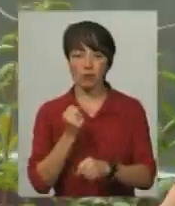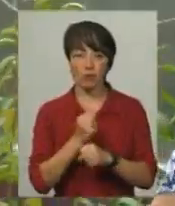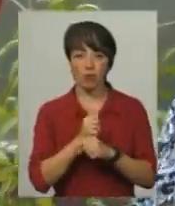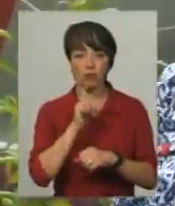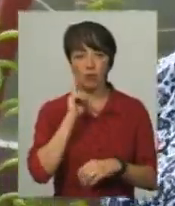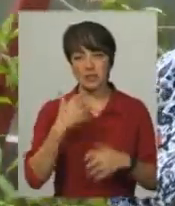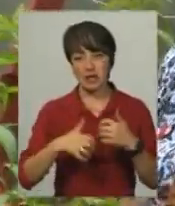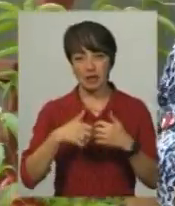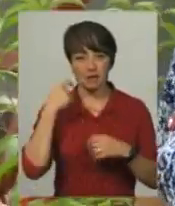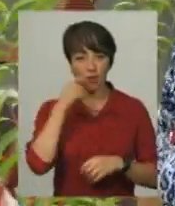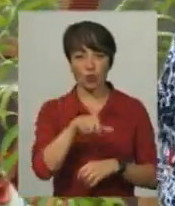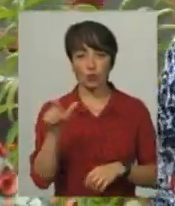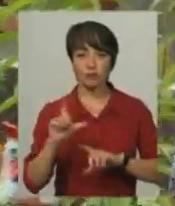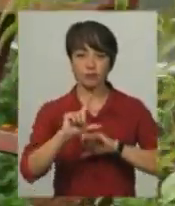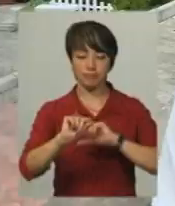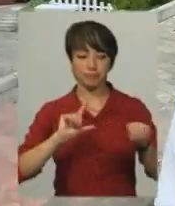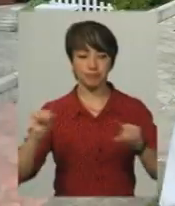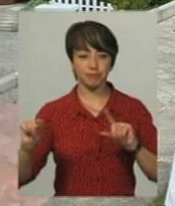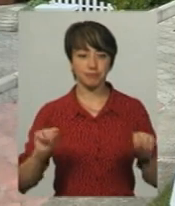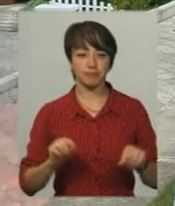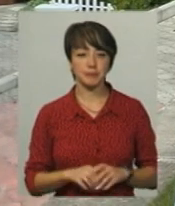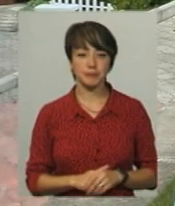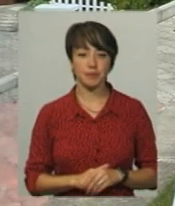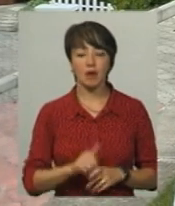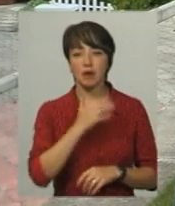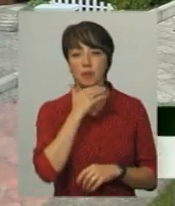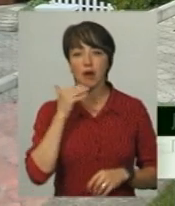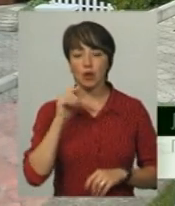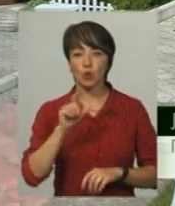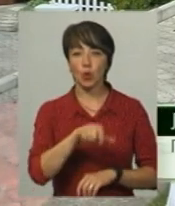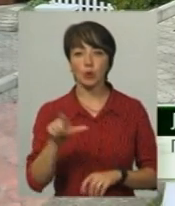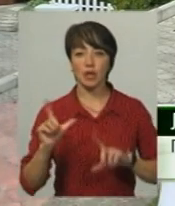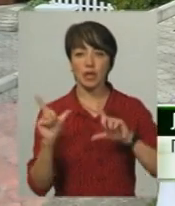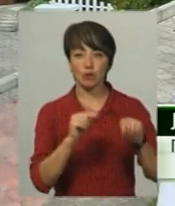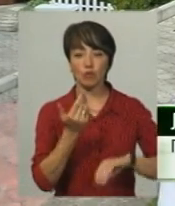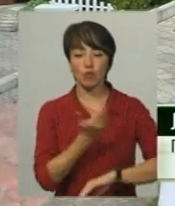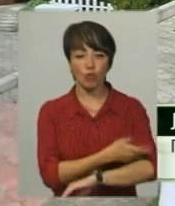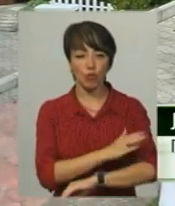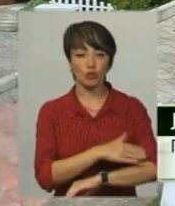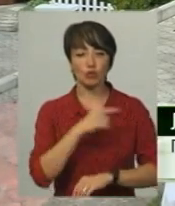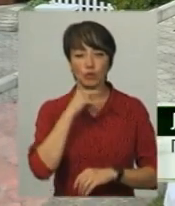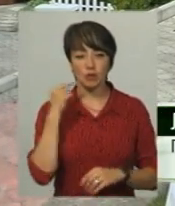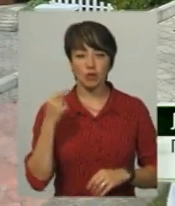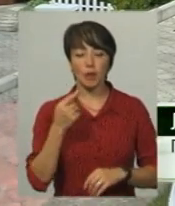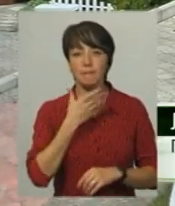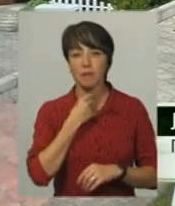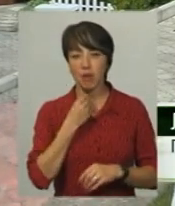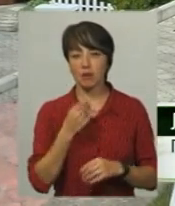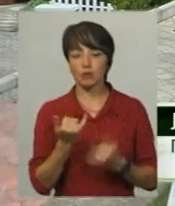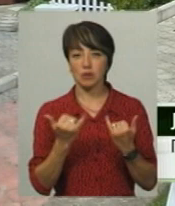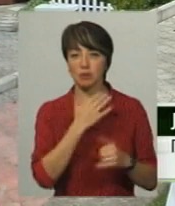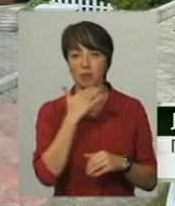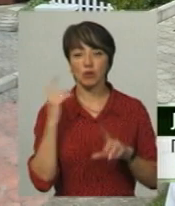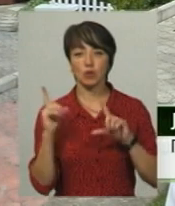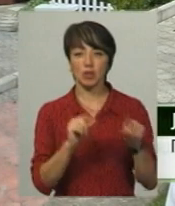люди середнього віку з селища виїжджають. Багато людей зараз їдуть в Польщу, їдуть в Росію, в Прибалтику зараз багато,